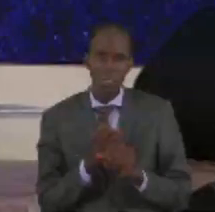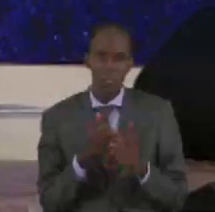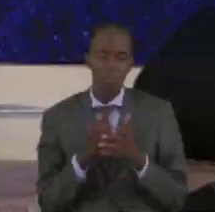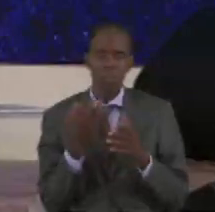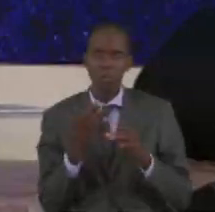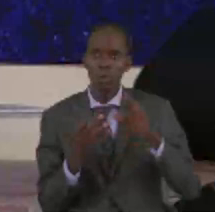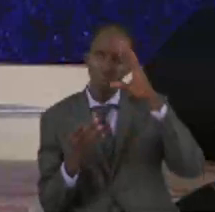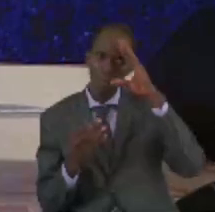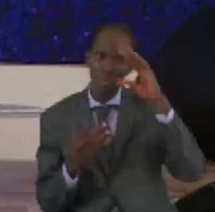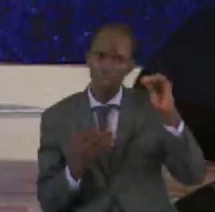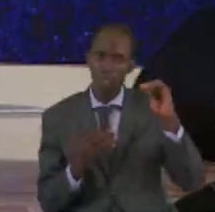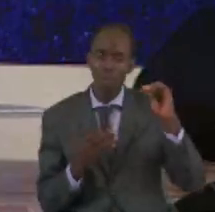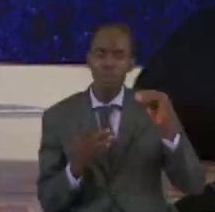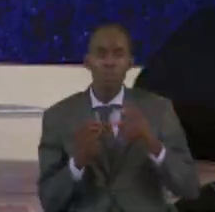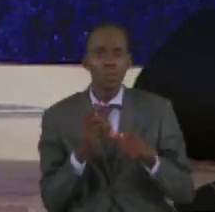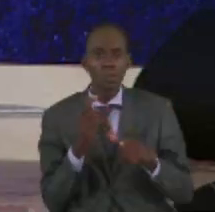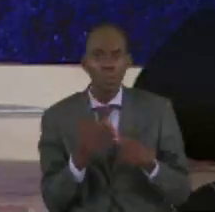ni appris d'un homme,